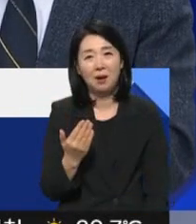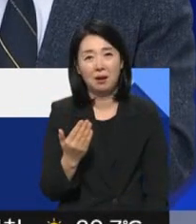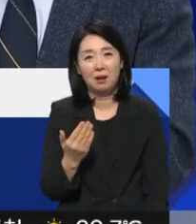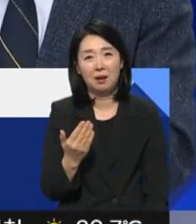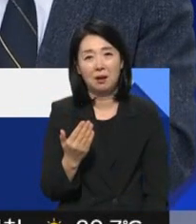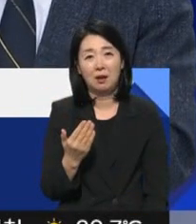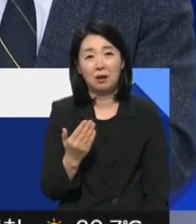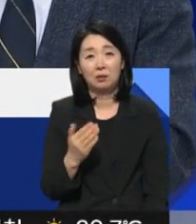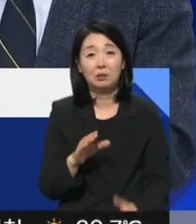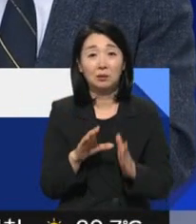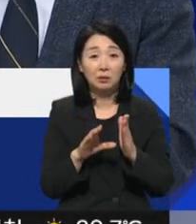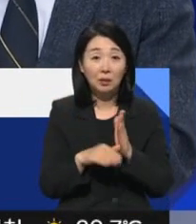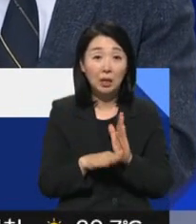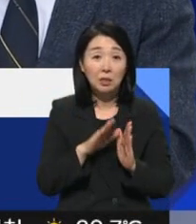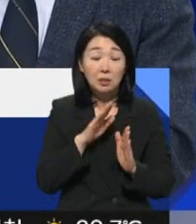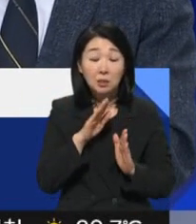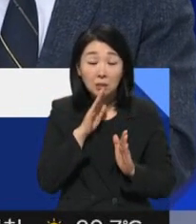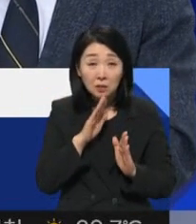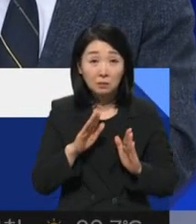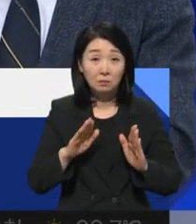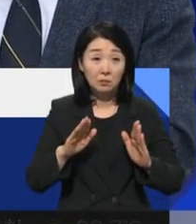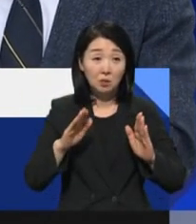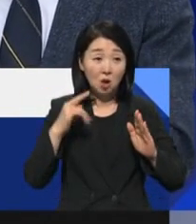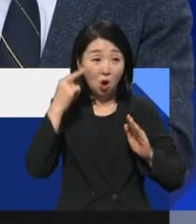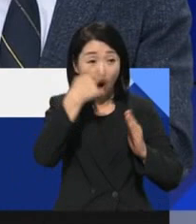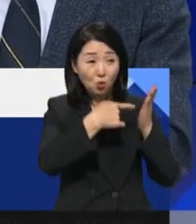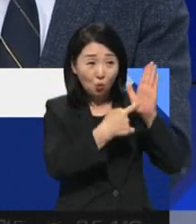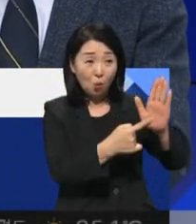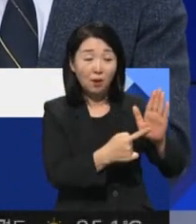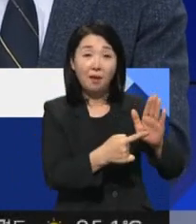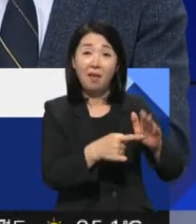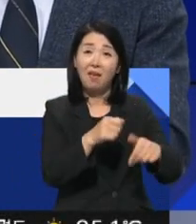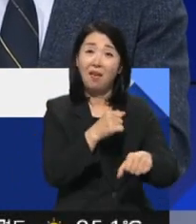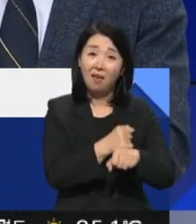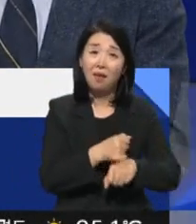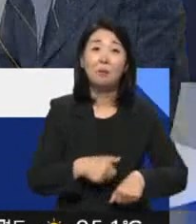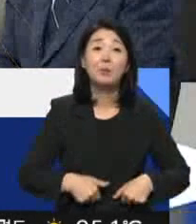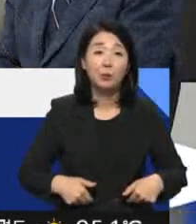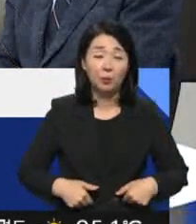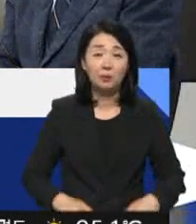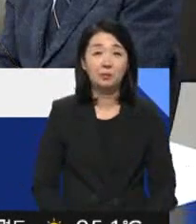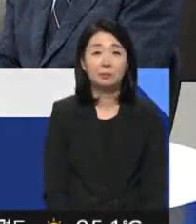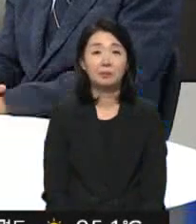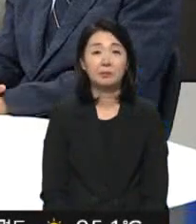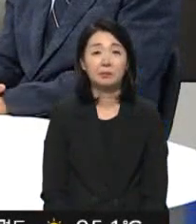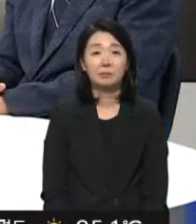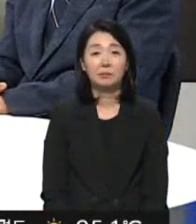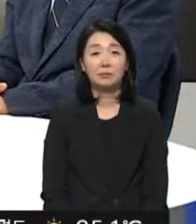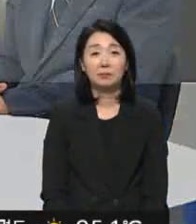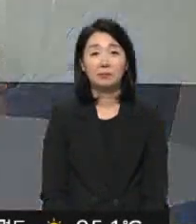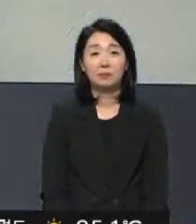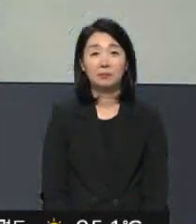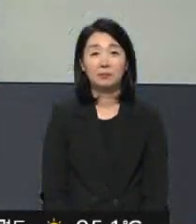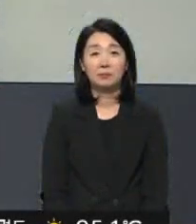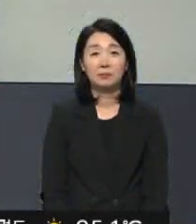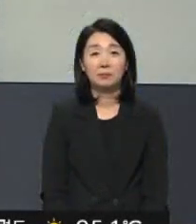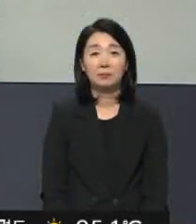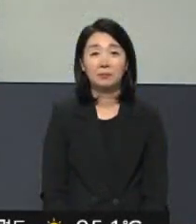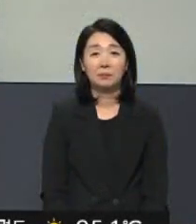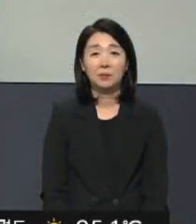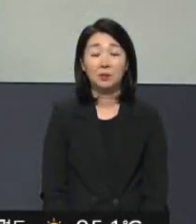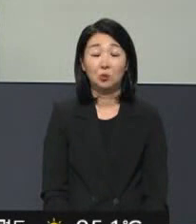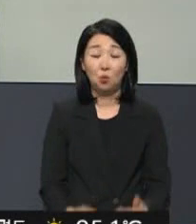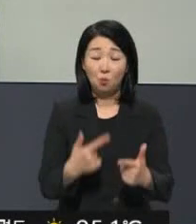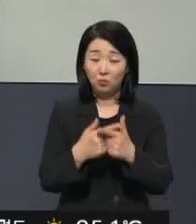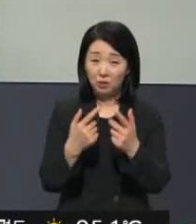높다라고 했을 때는 사실은 지금 현재 얼굴을 갖다가 공개하는 것이 필요하다 저는 그렇게 봅니다. 네, 이 밖에도